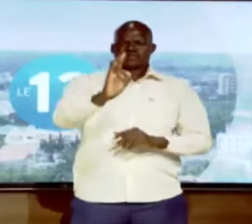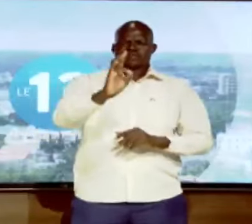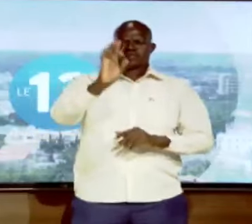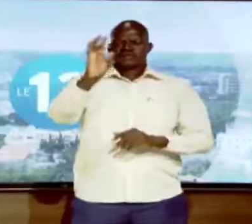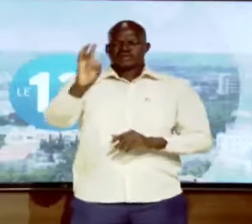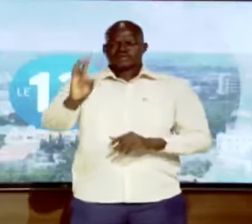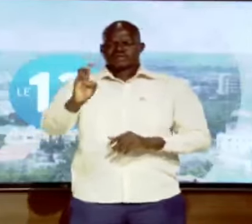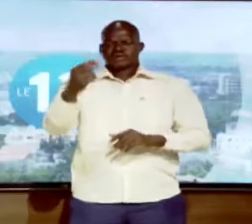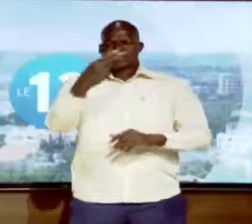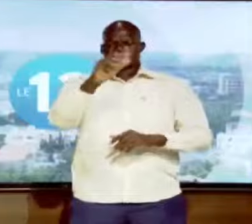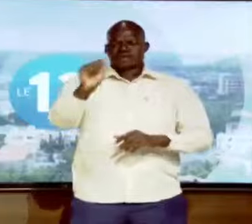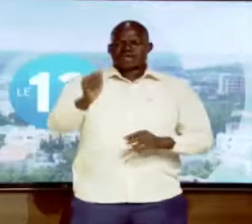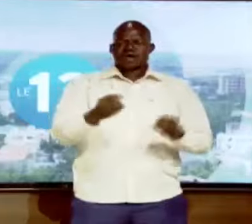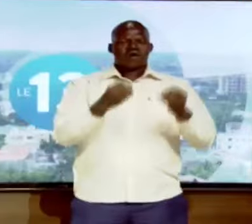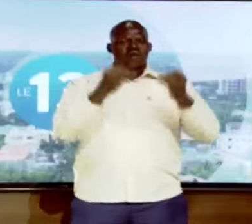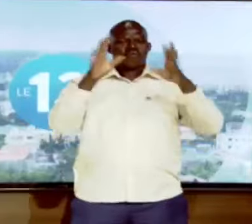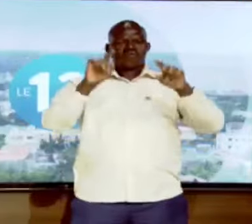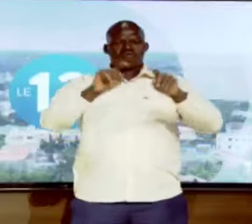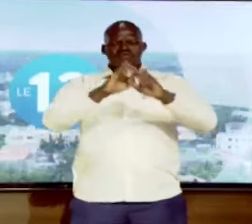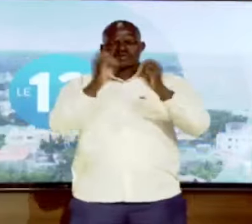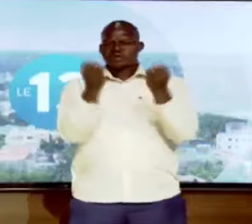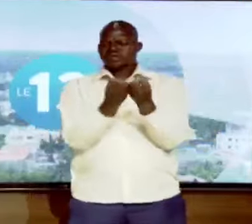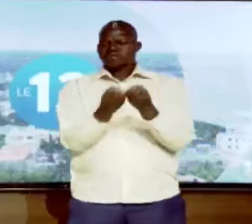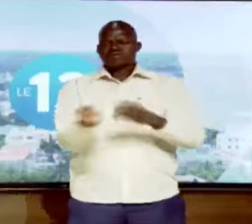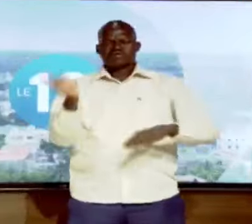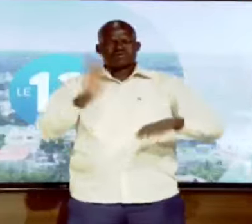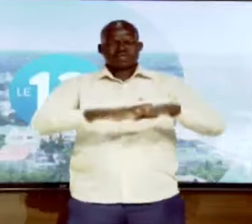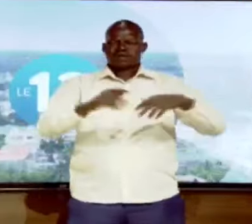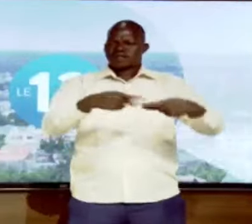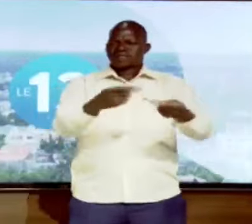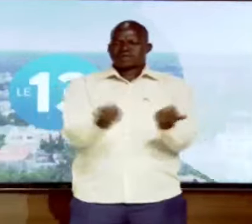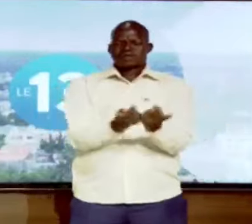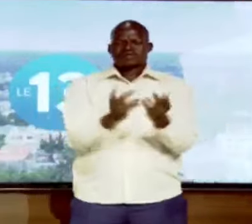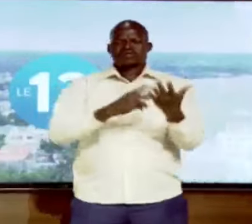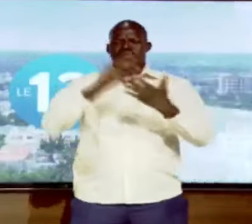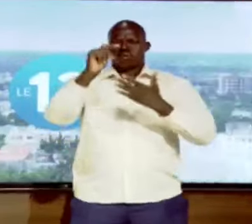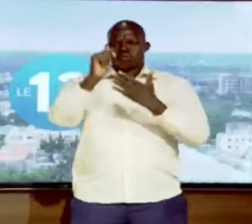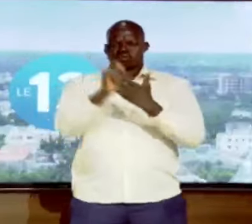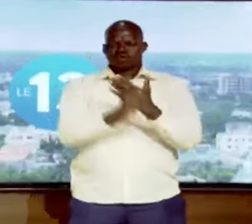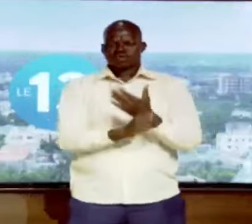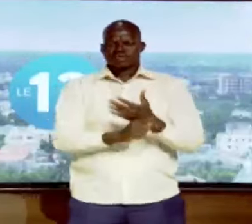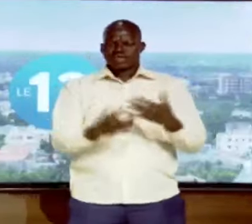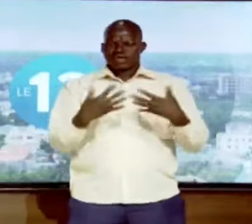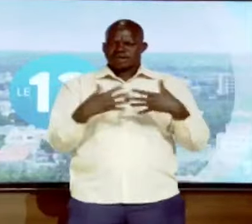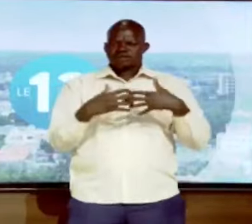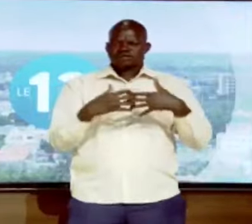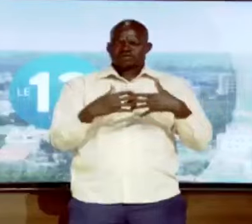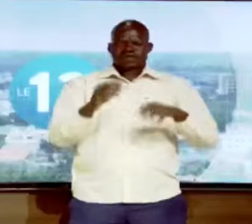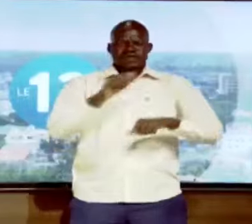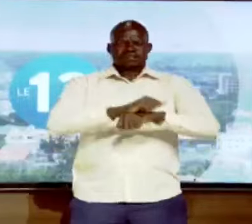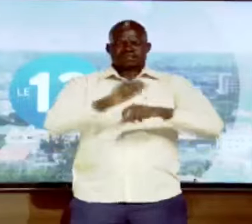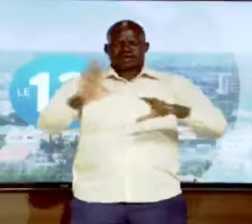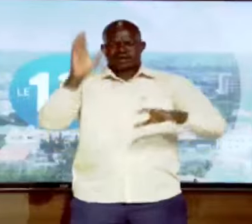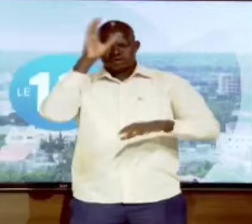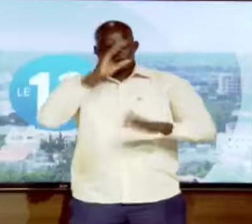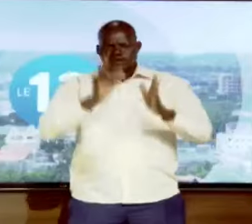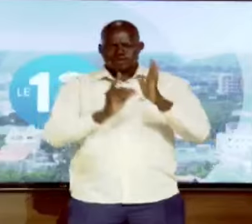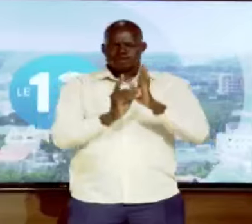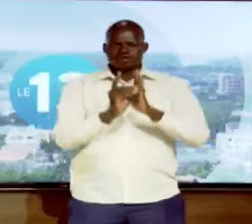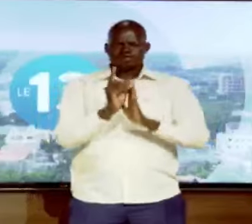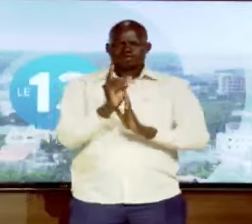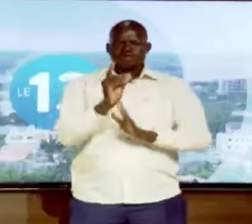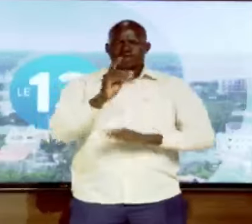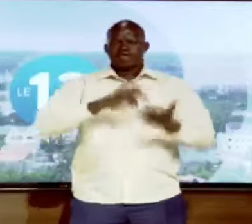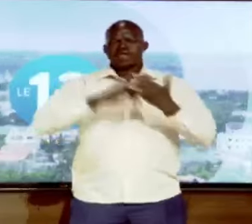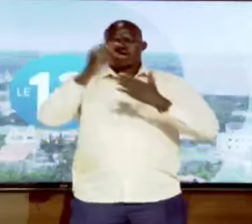et ce sont plusieurs composants qui vont ainsi être en interaction dans ce projet l'industrie l'entrepreneuriat la recherche et le développement un